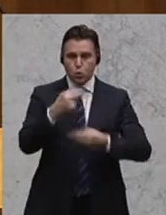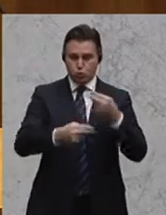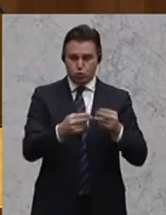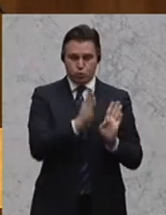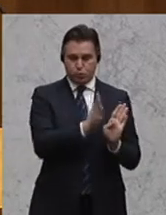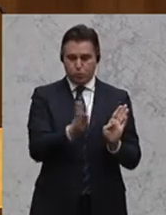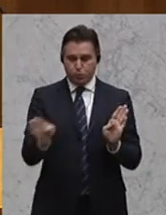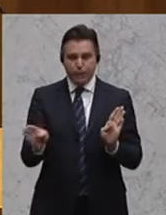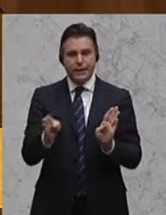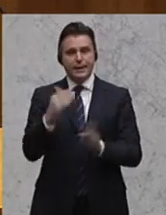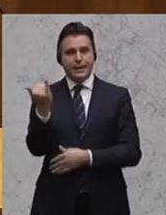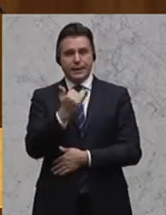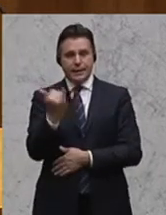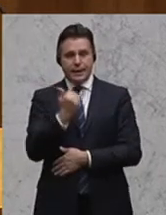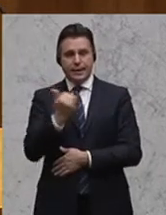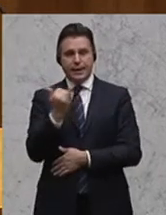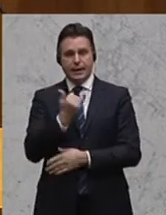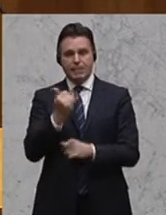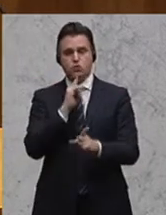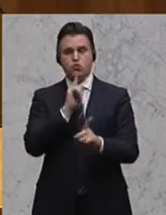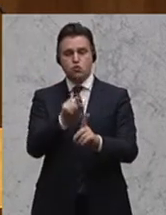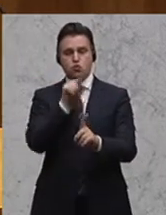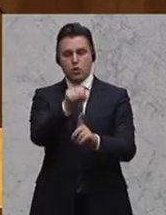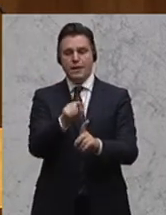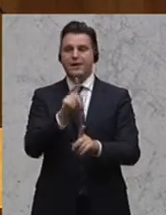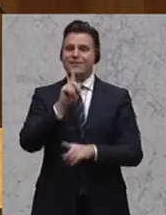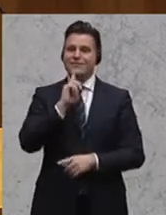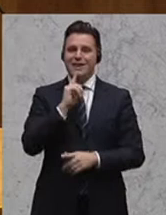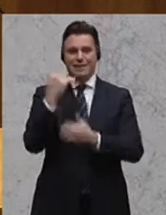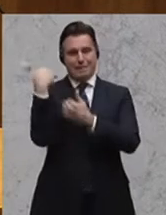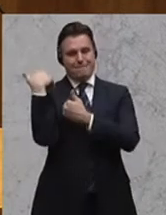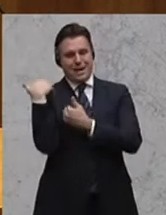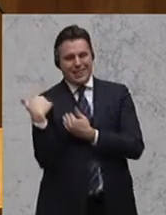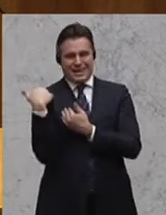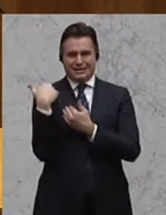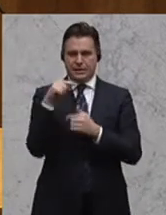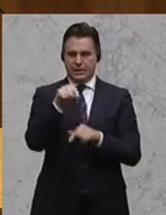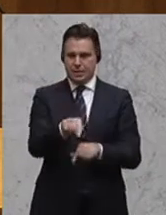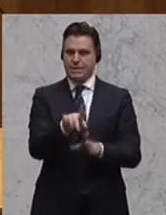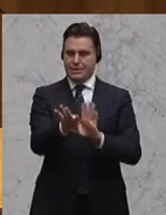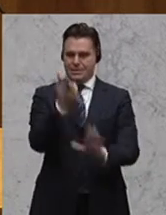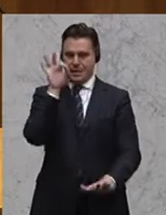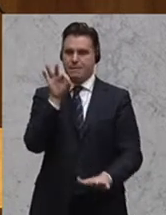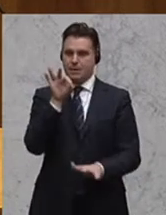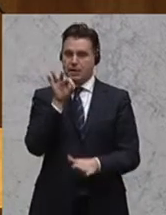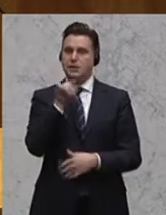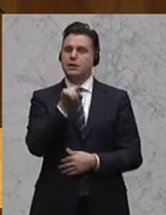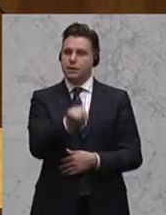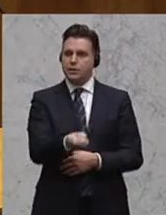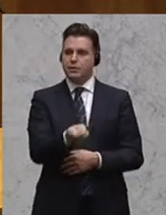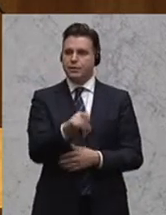Behandlungen darf zunächst immer nur die invasive und wenigstens belastendste angeordnet werden und die, die am